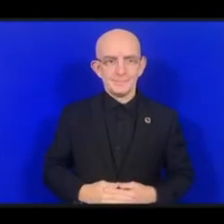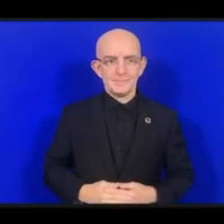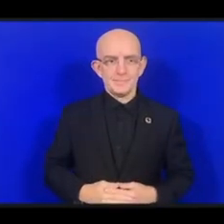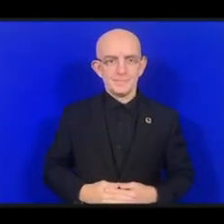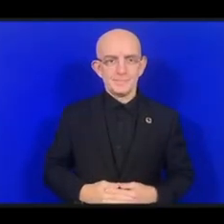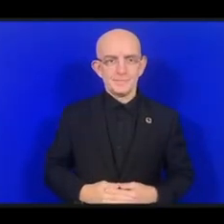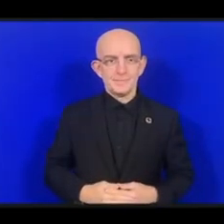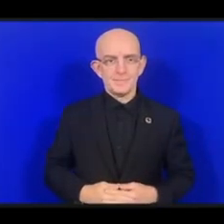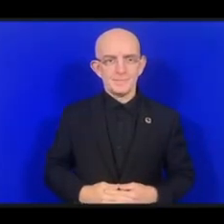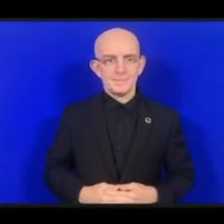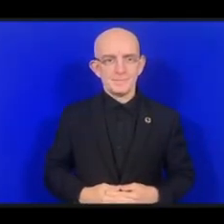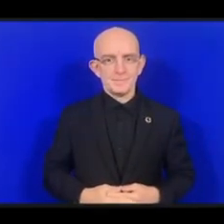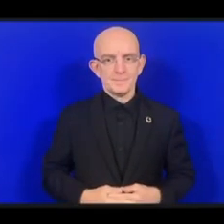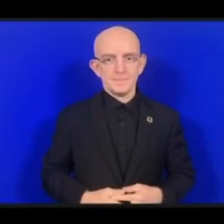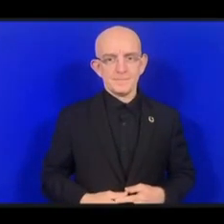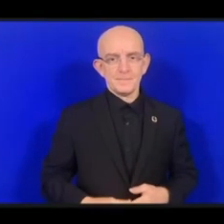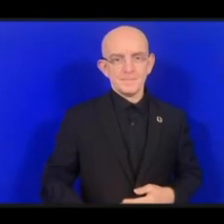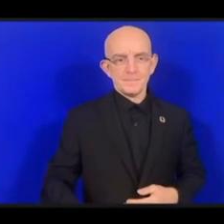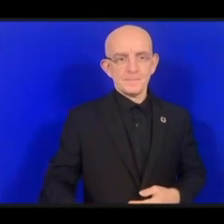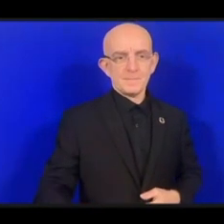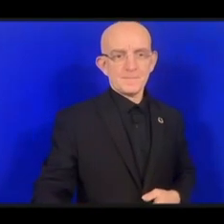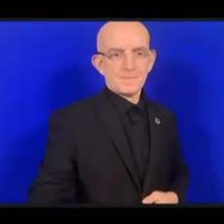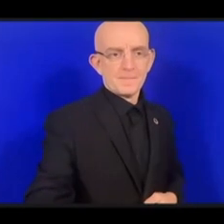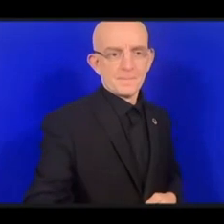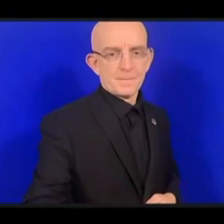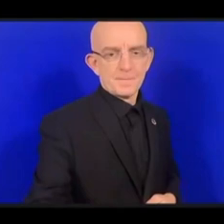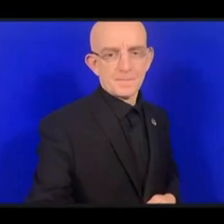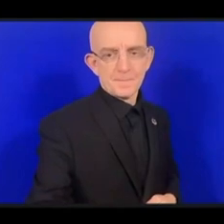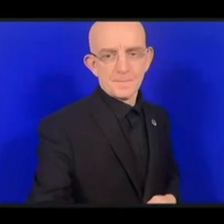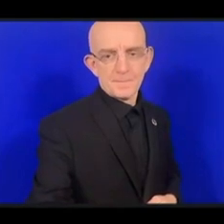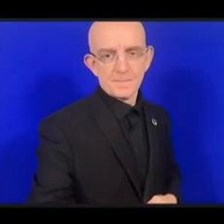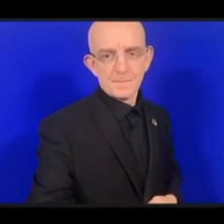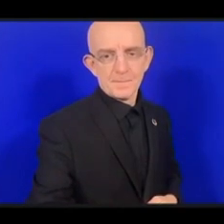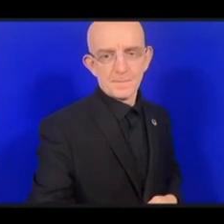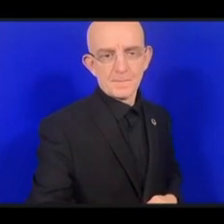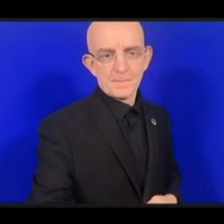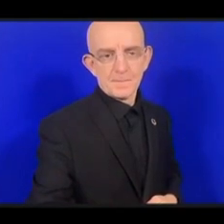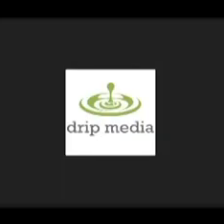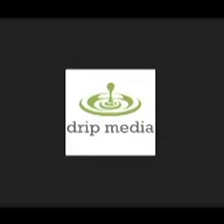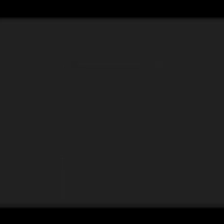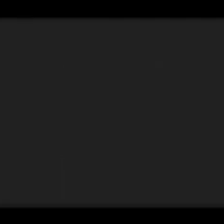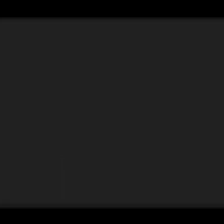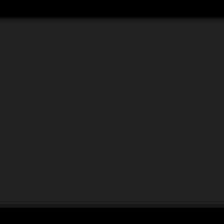جزيلا مره اخرى دعونا نصفق لرئيس